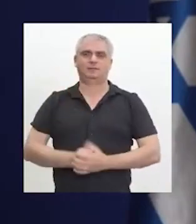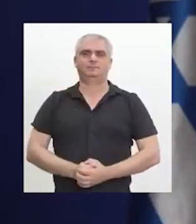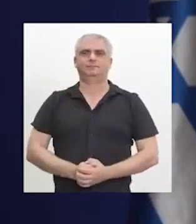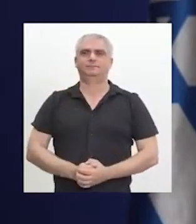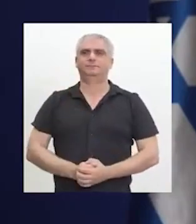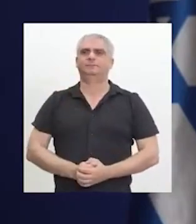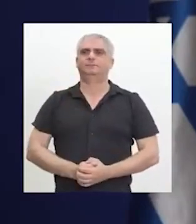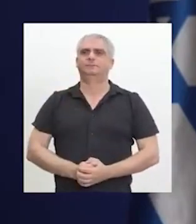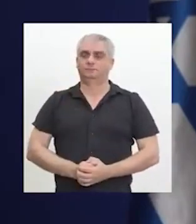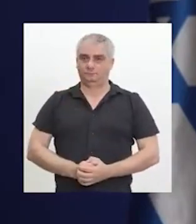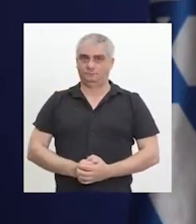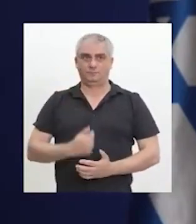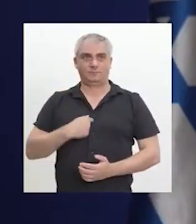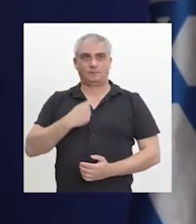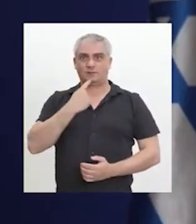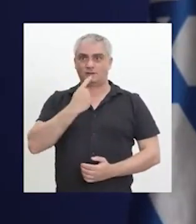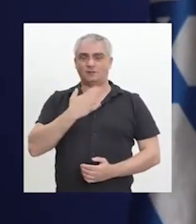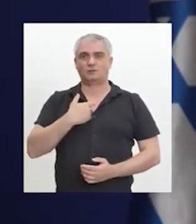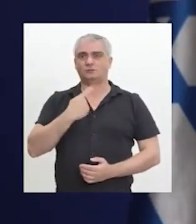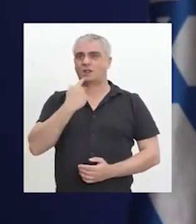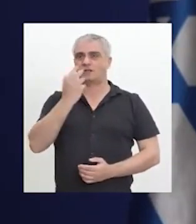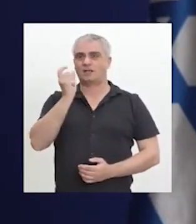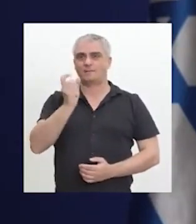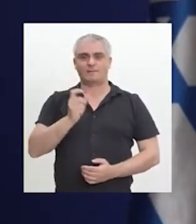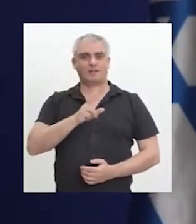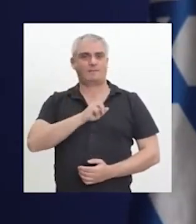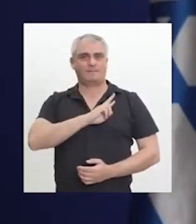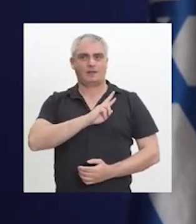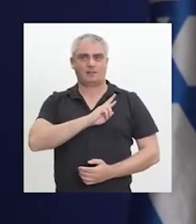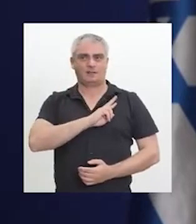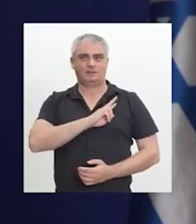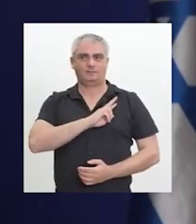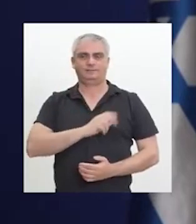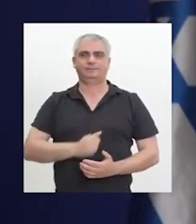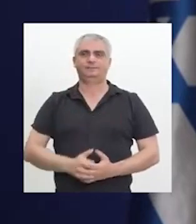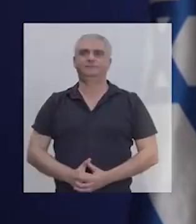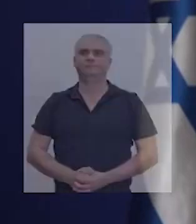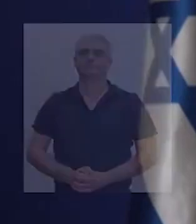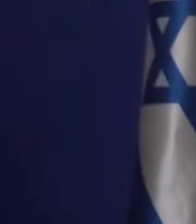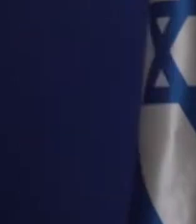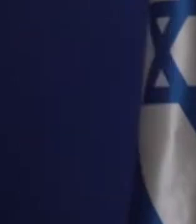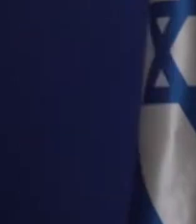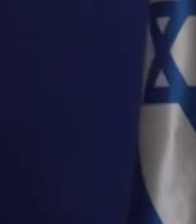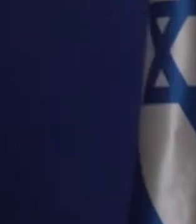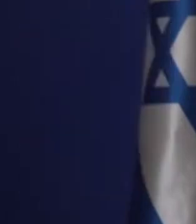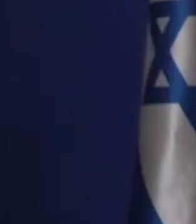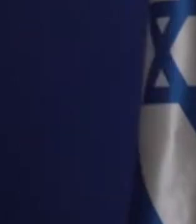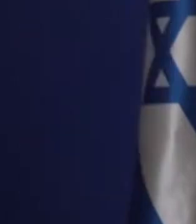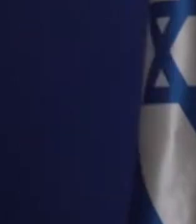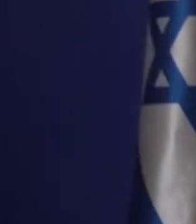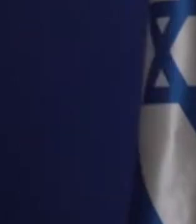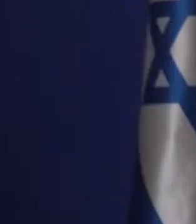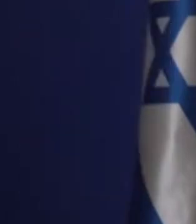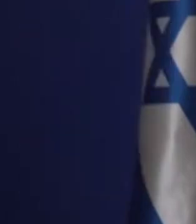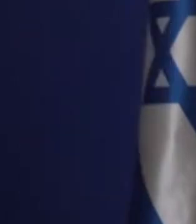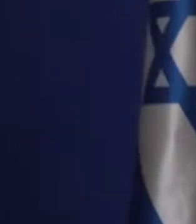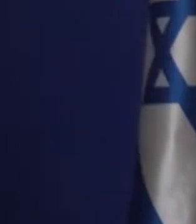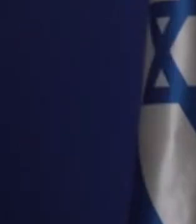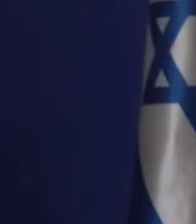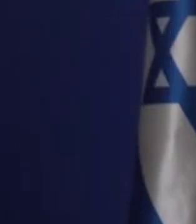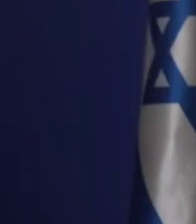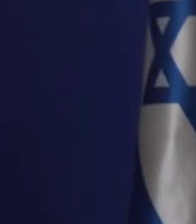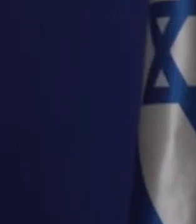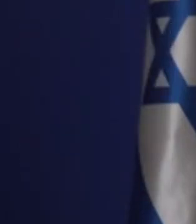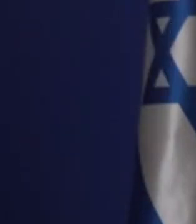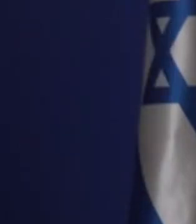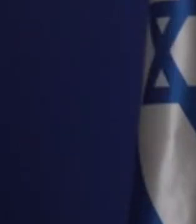ישראל אני אומר מספר מילים באנגלית say a words in english last